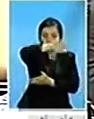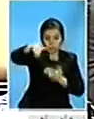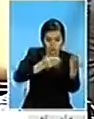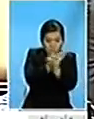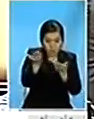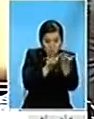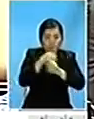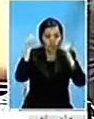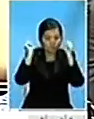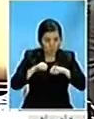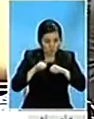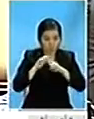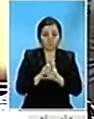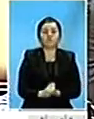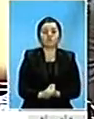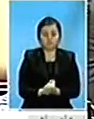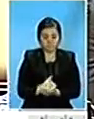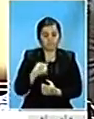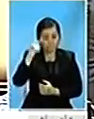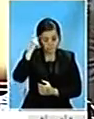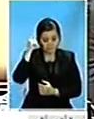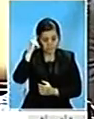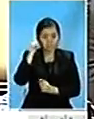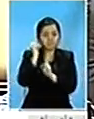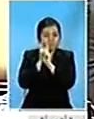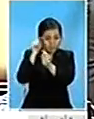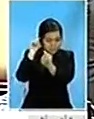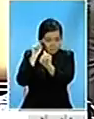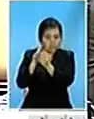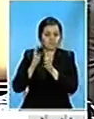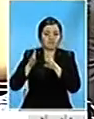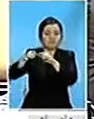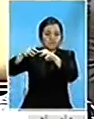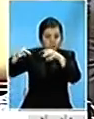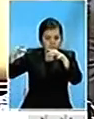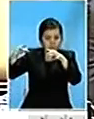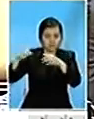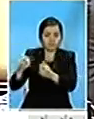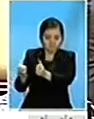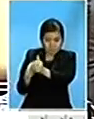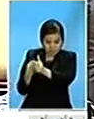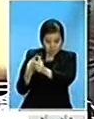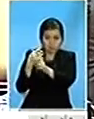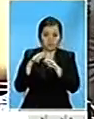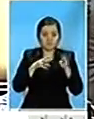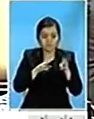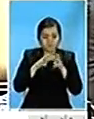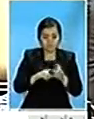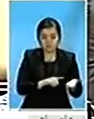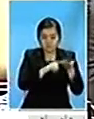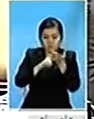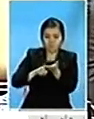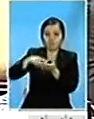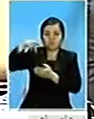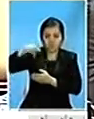ขออนุญาตกราบเรียนยืนยันนะครับว่าจะดำเนินตามความประสงค์นั้นการที่จะเสนอร่างพระราชบัญญัตินั้นจะเป็นเรื่องของอนาคต